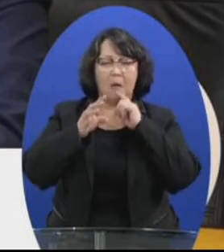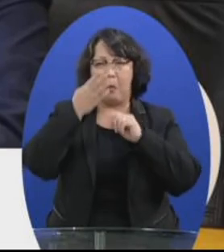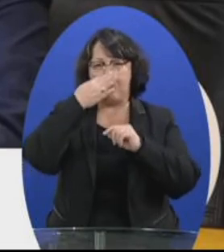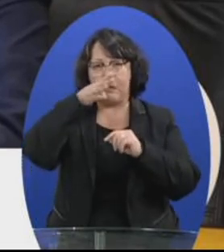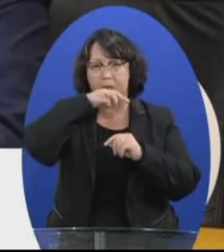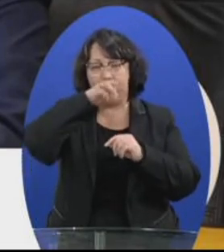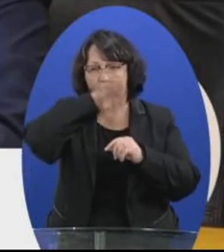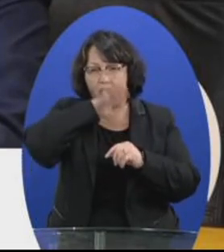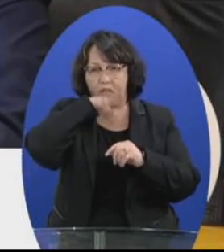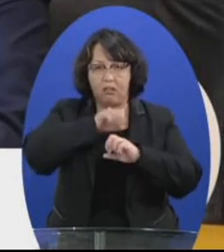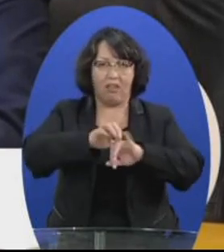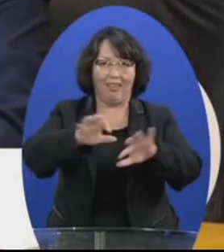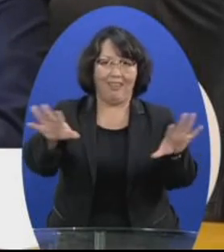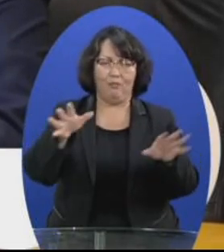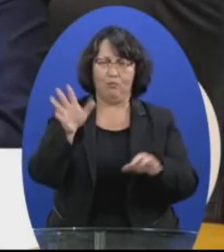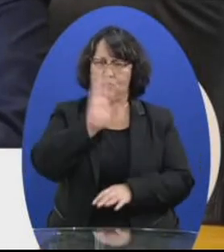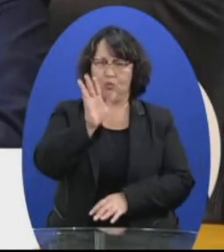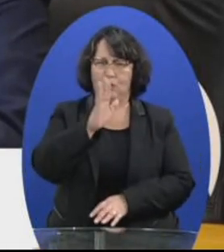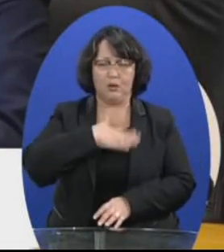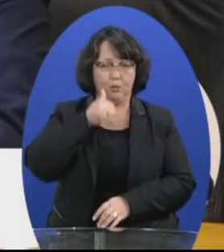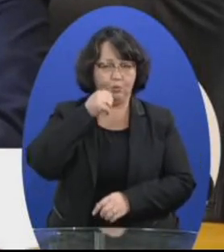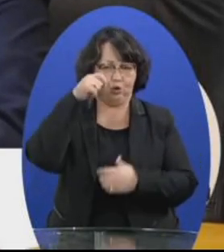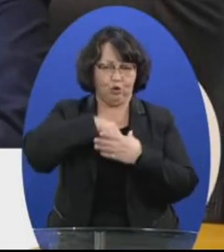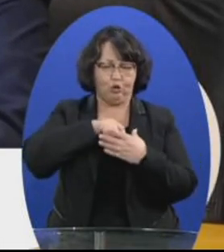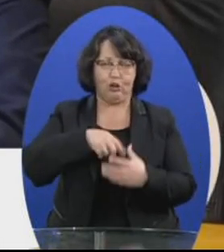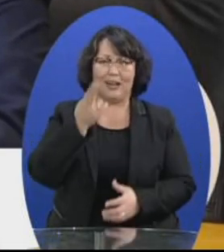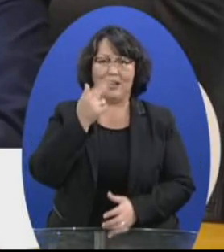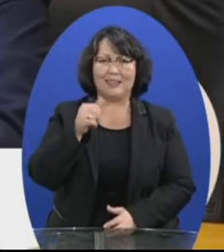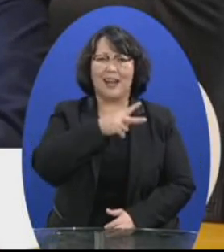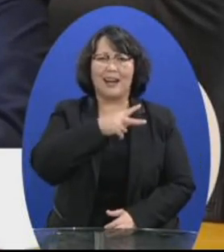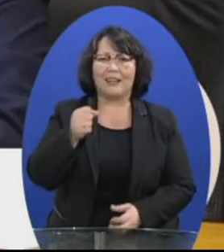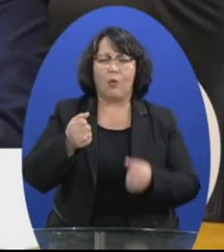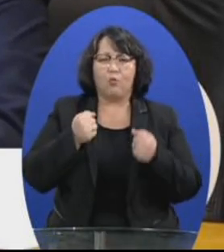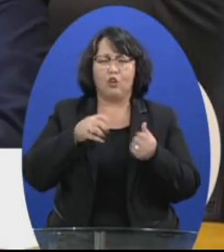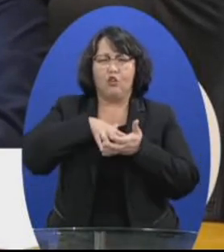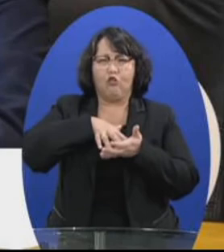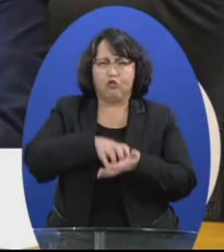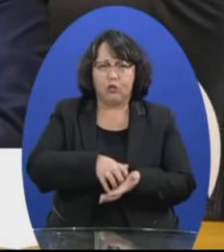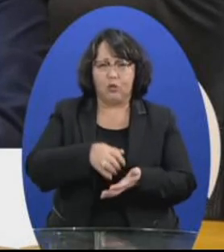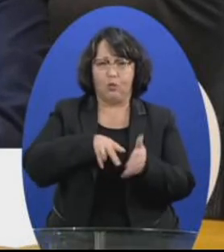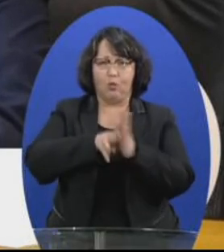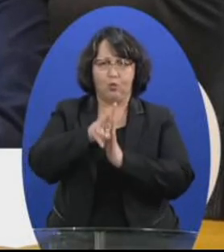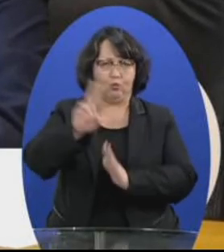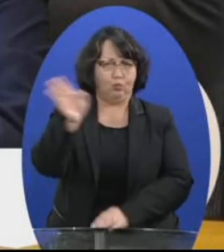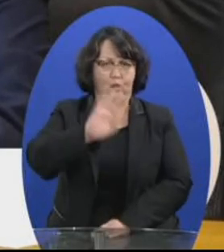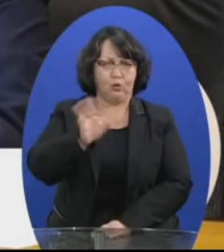дархлааг дордуулахгүй байж одоо нийтийн эрх ашигын төлөө өв